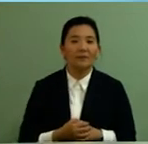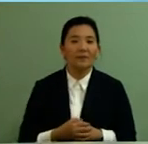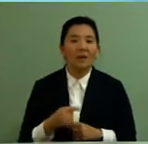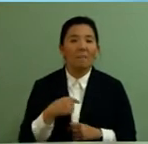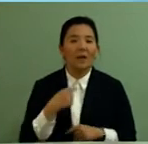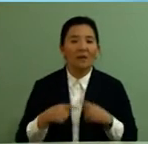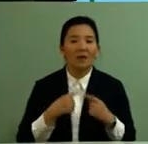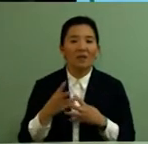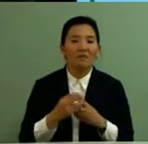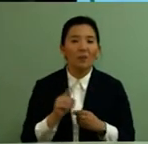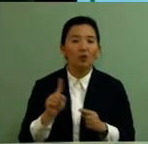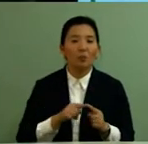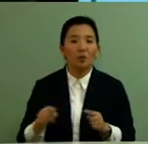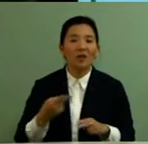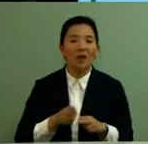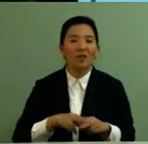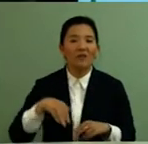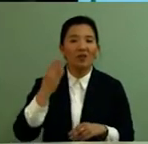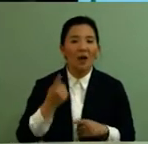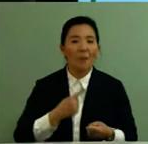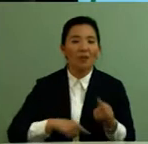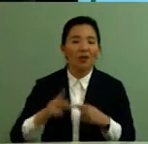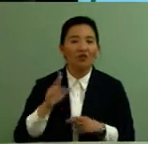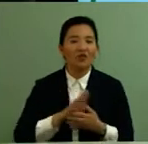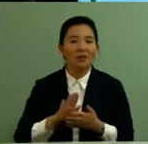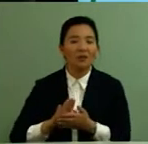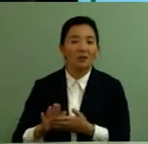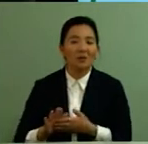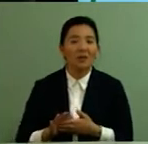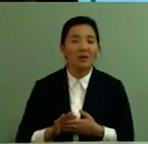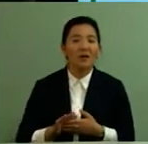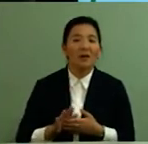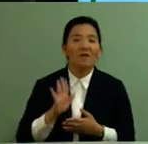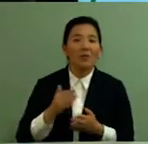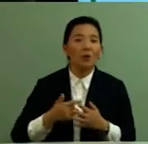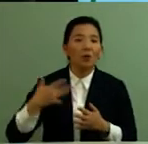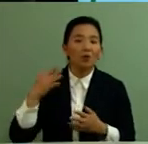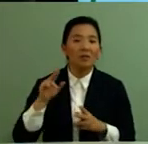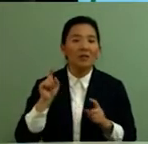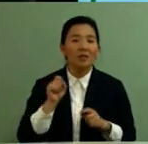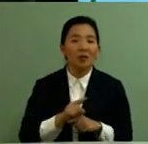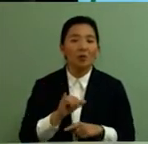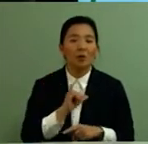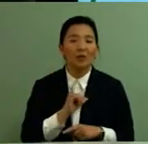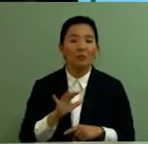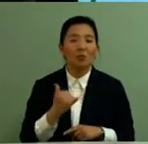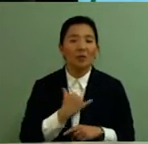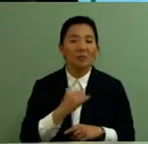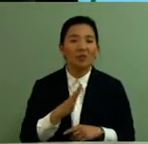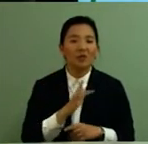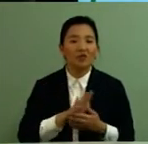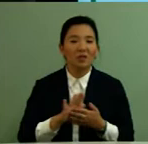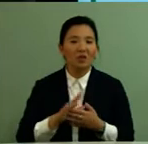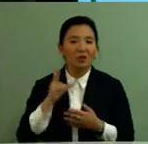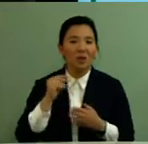Мы говорили с вами, что период – это величина обратная частоте. В предыдущей задаче у нас было, что частота –